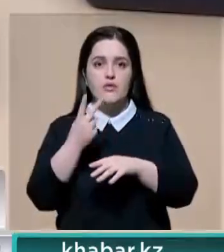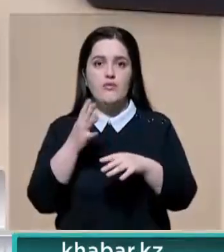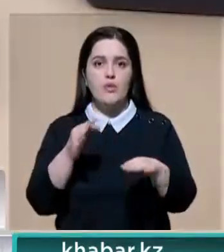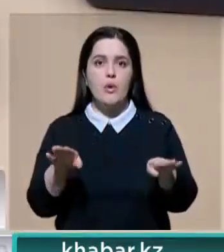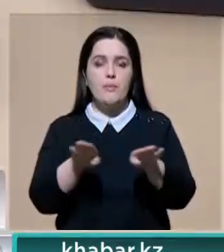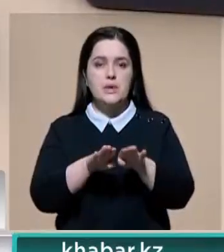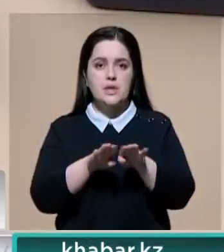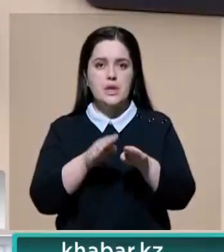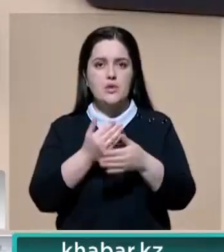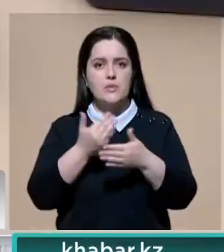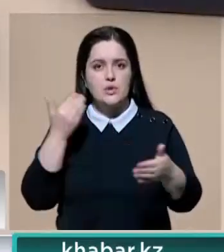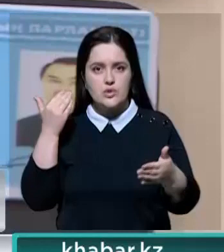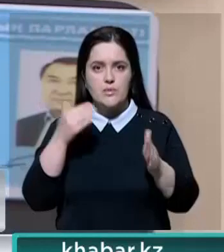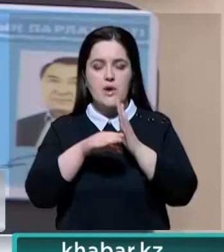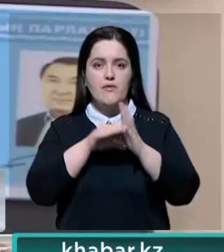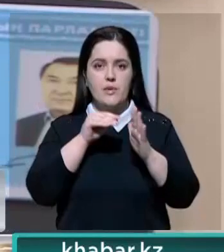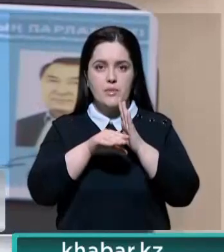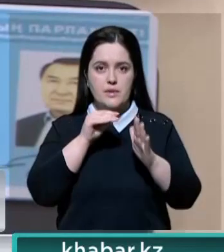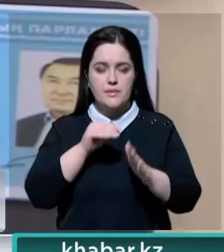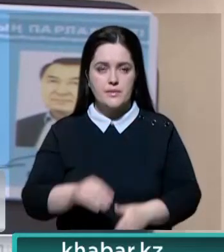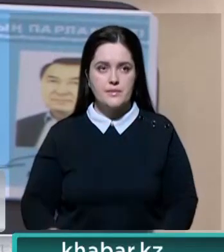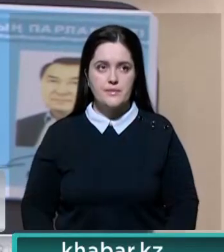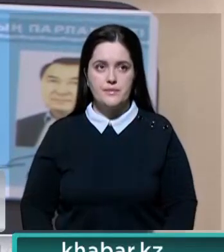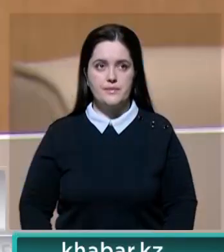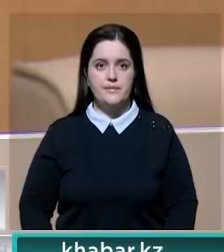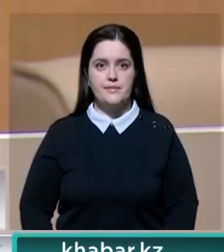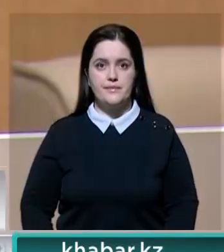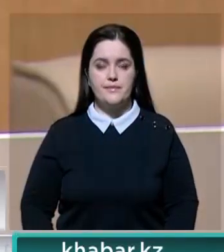увеличилось вдвое по сравнению с предыдущими выборами.